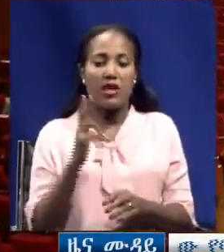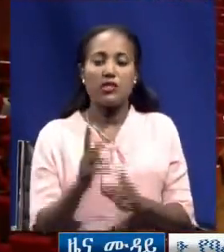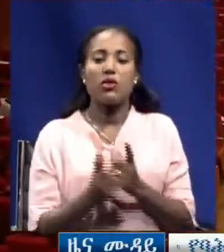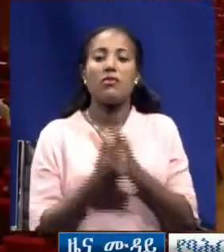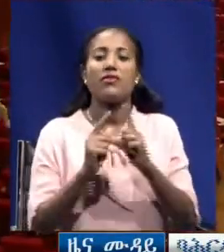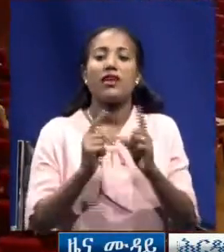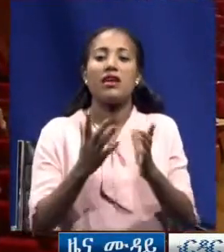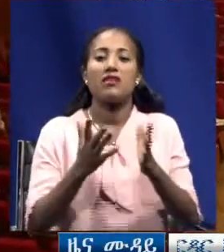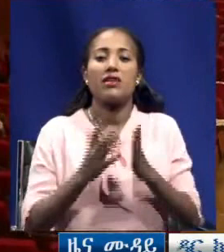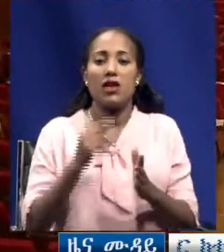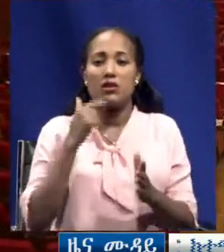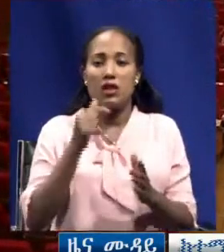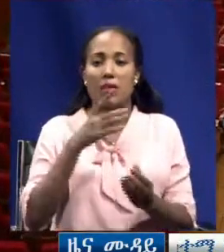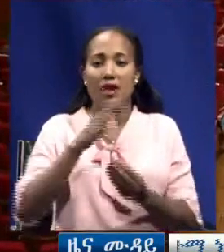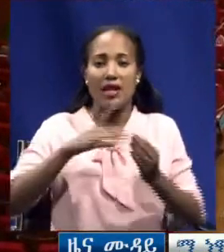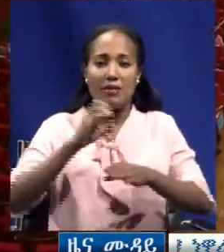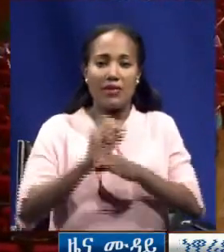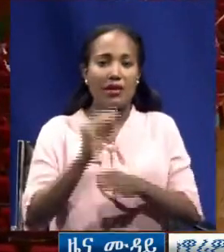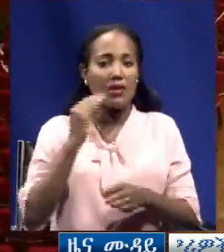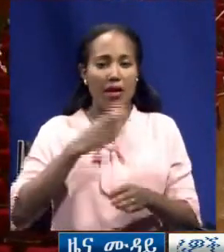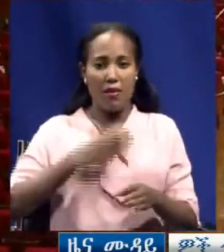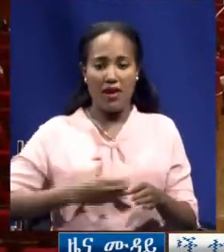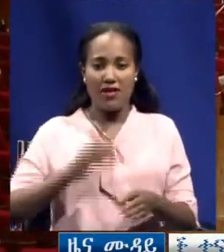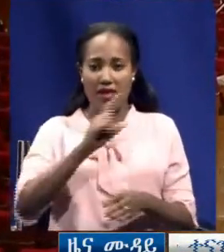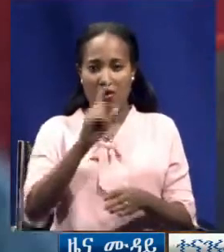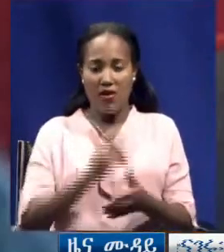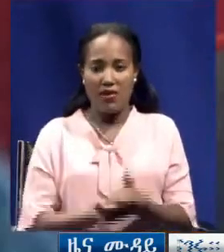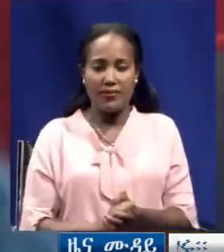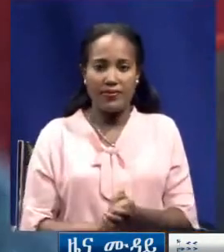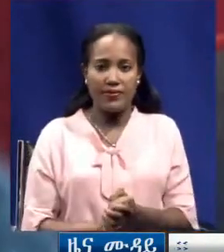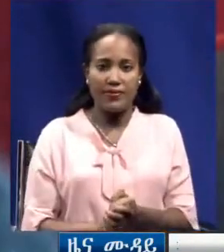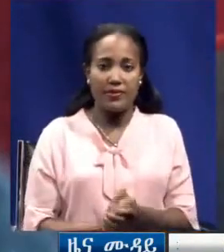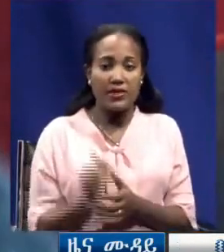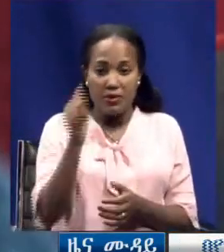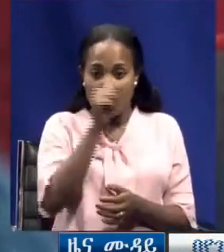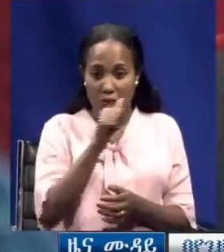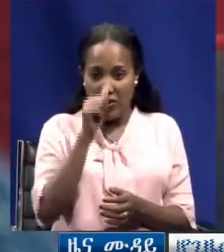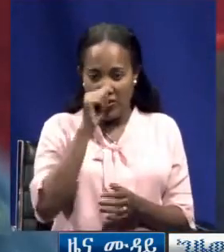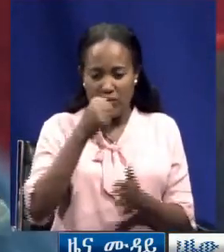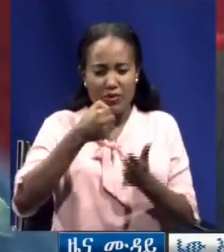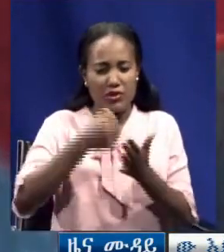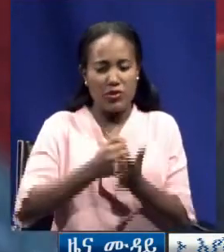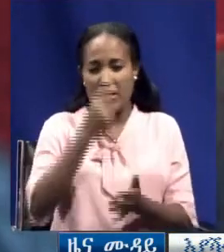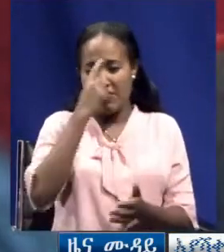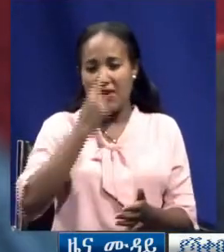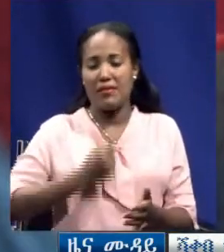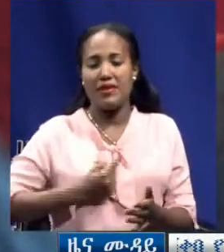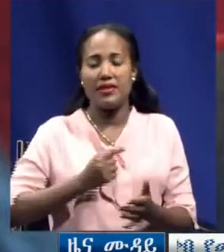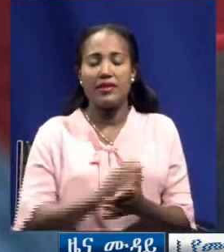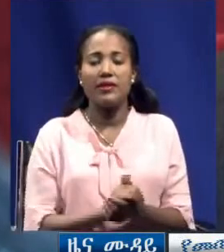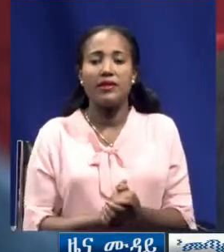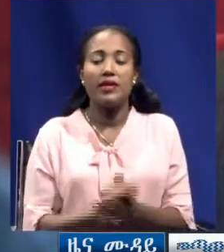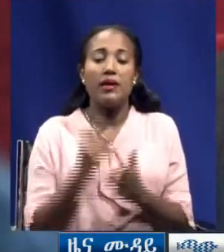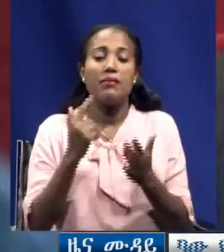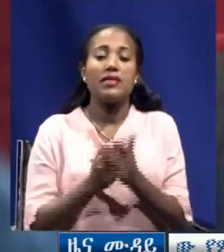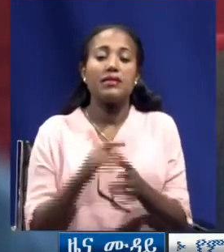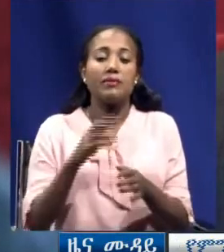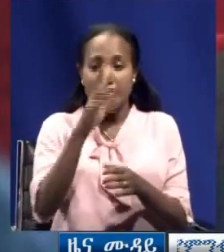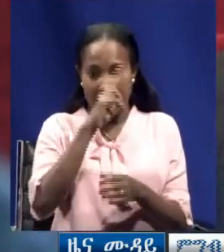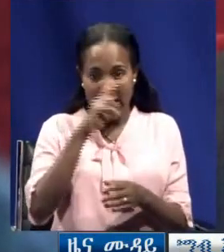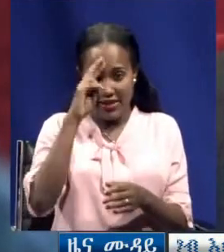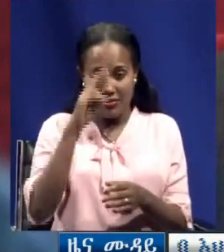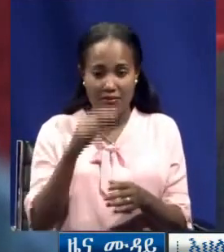መፍትሄ ይሻል ሲሉ የአማራ ክልል ምክር ቤት አባላት ጠይቀዋል። በኢትዮጵያዊነቱ በጽናት የሚያምን በዚህ